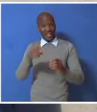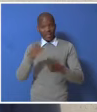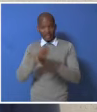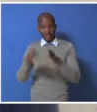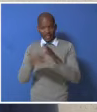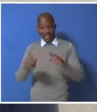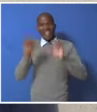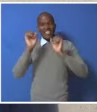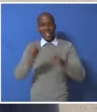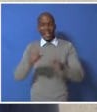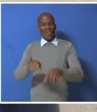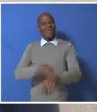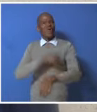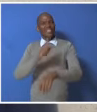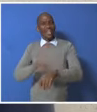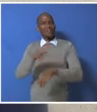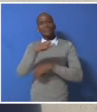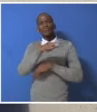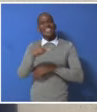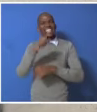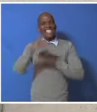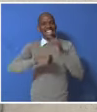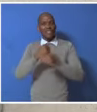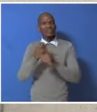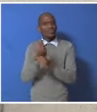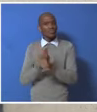re tlhophile a e leng gore a go diega